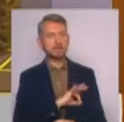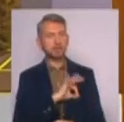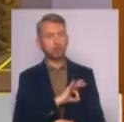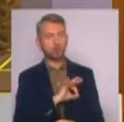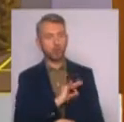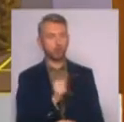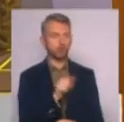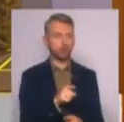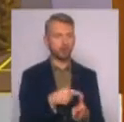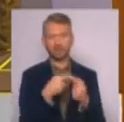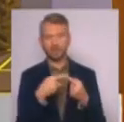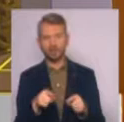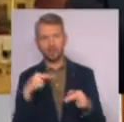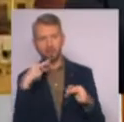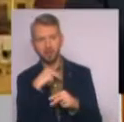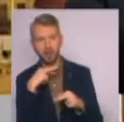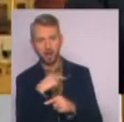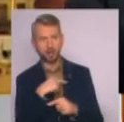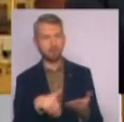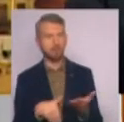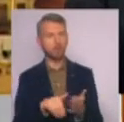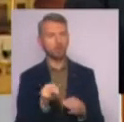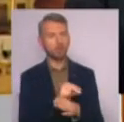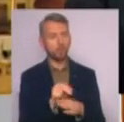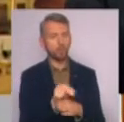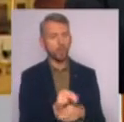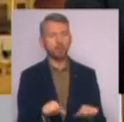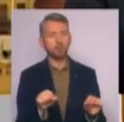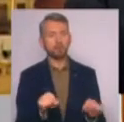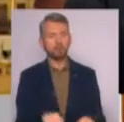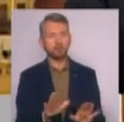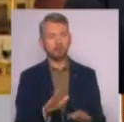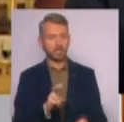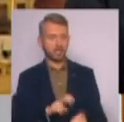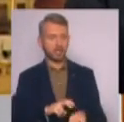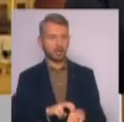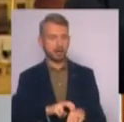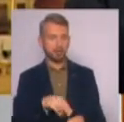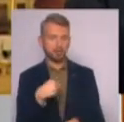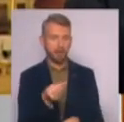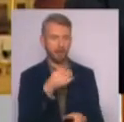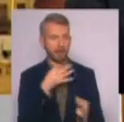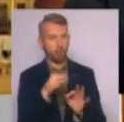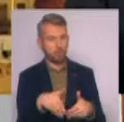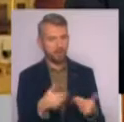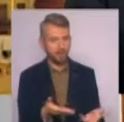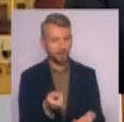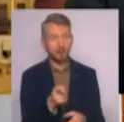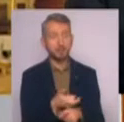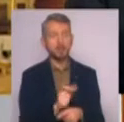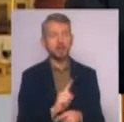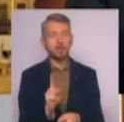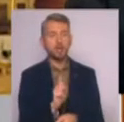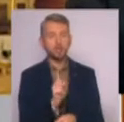Застосовувати той чи інший препарат чи метод лікування може тільки лікар дати рекомендації. Тим більше, що